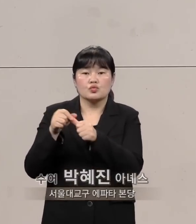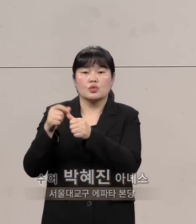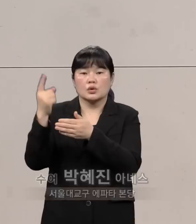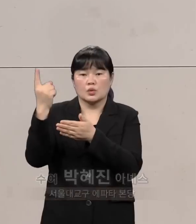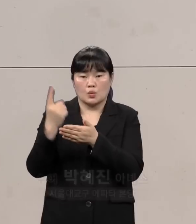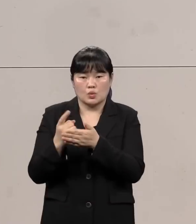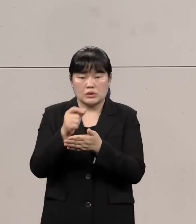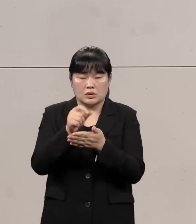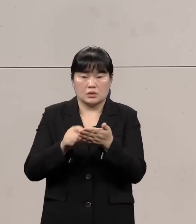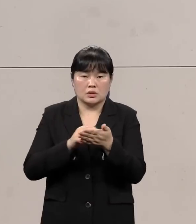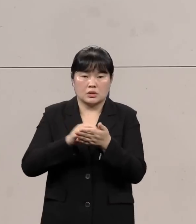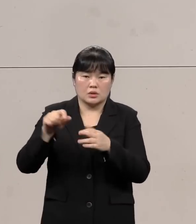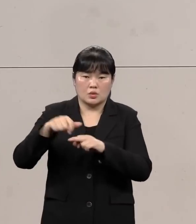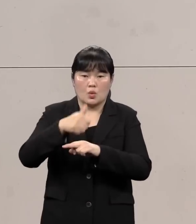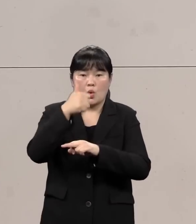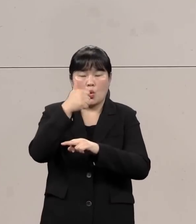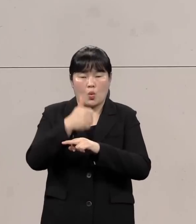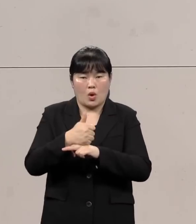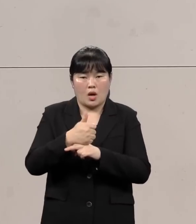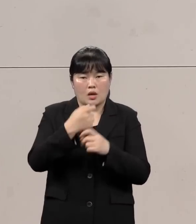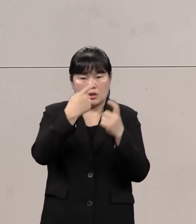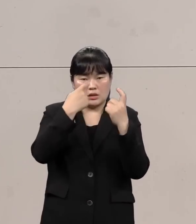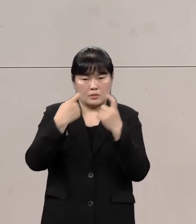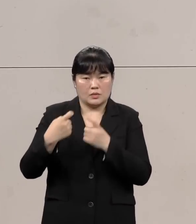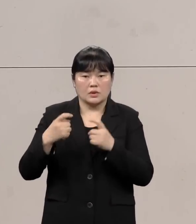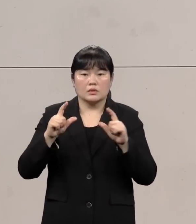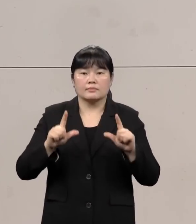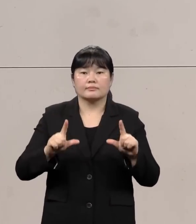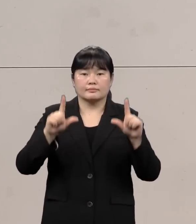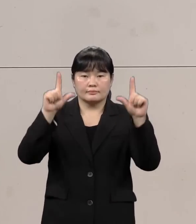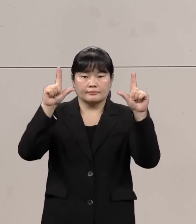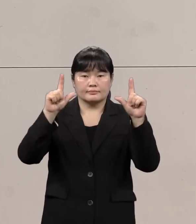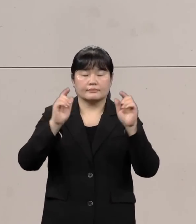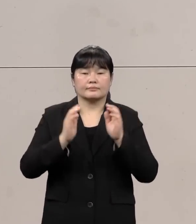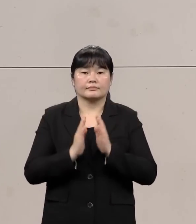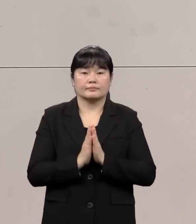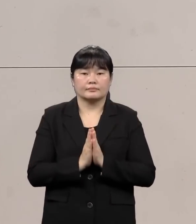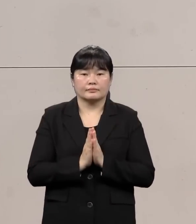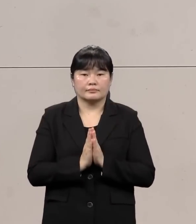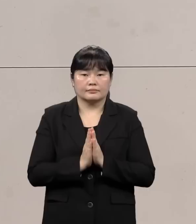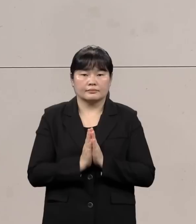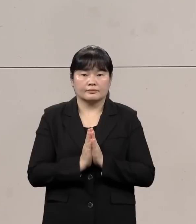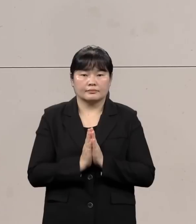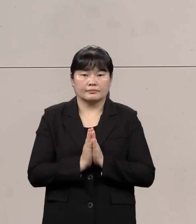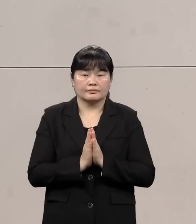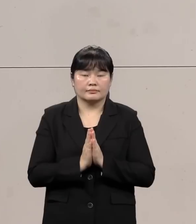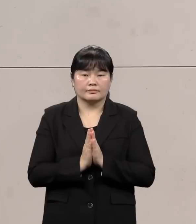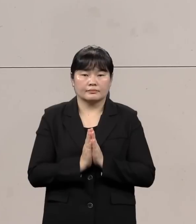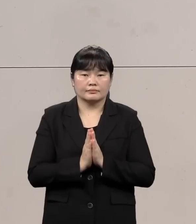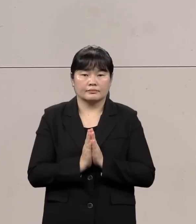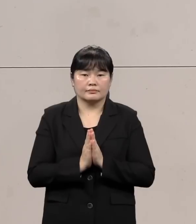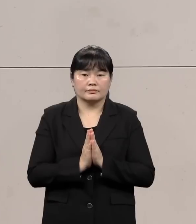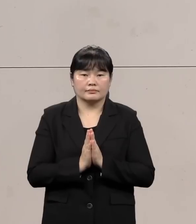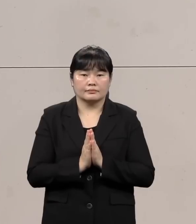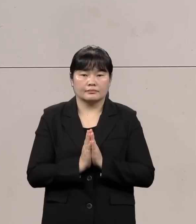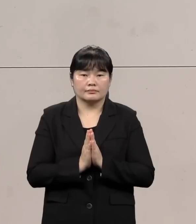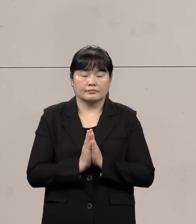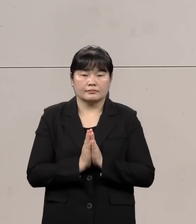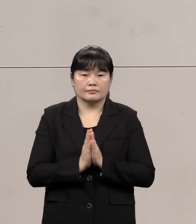속한 모든 것에 주인이 진정 그분이심을 생각하는 것이라고 하겠습니다